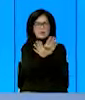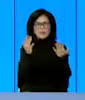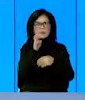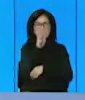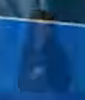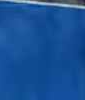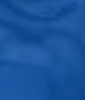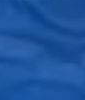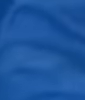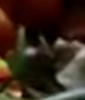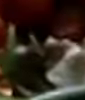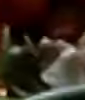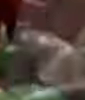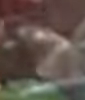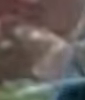bicara.